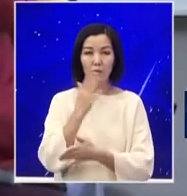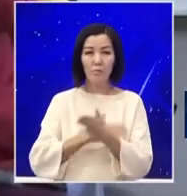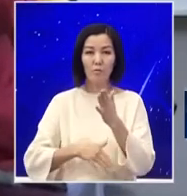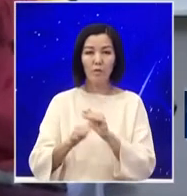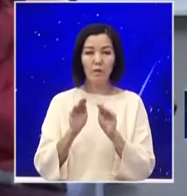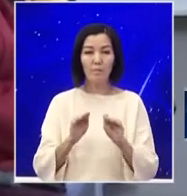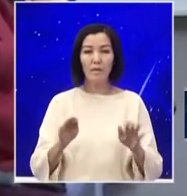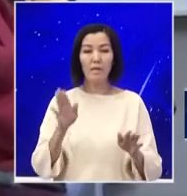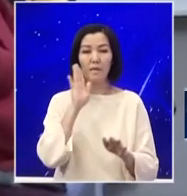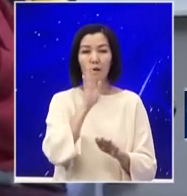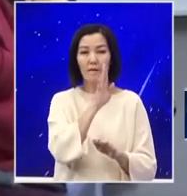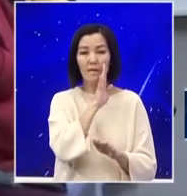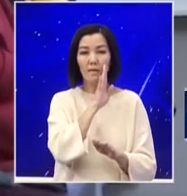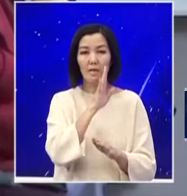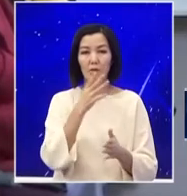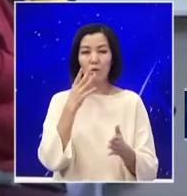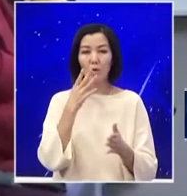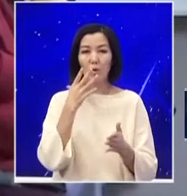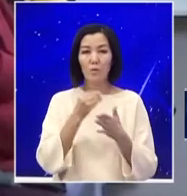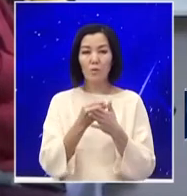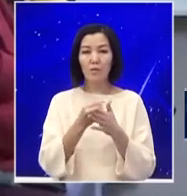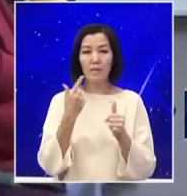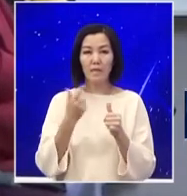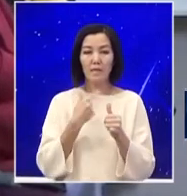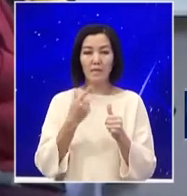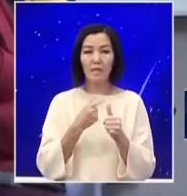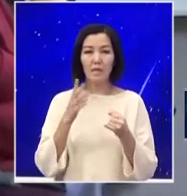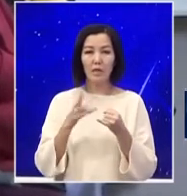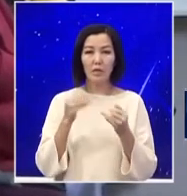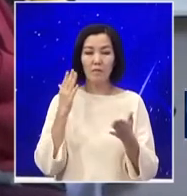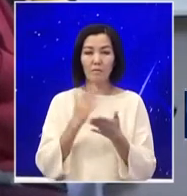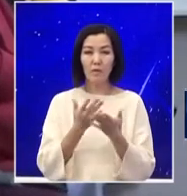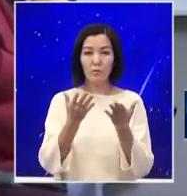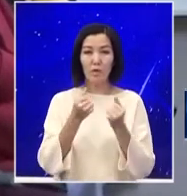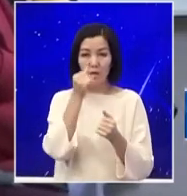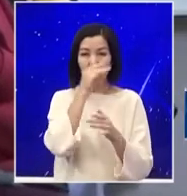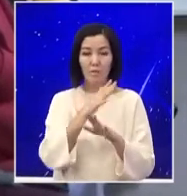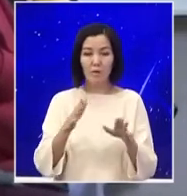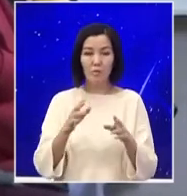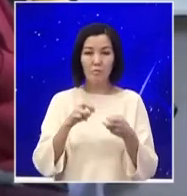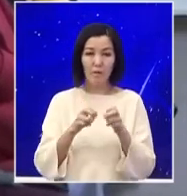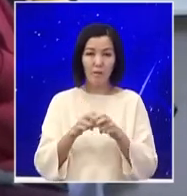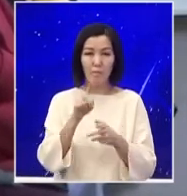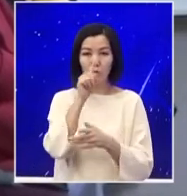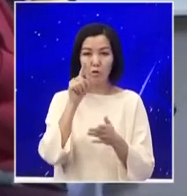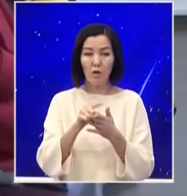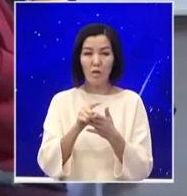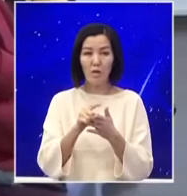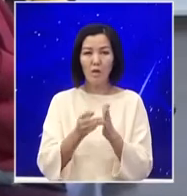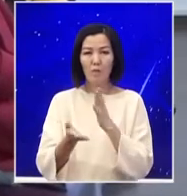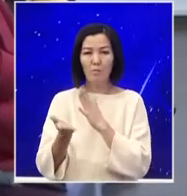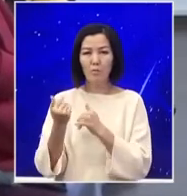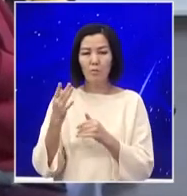балалардың ата-аналарының жаңа өз аттарында қықылар жерлері болғанда оформ кете алмай жүр. Сол мәселе бойынша келдім. Оны мысалы бұрын